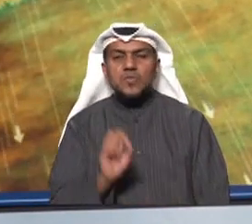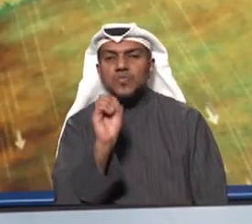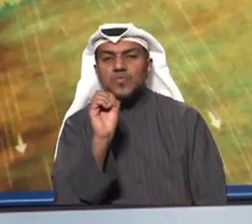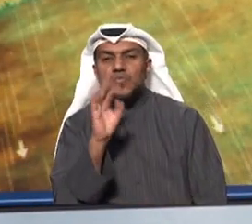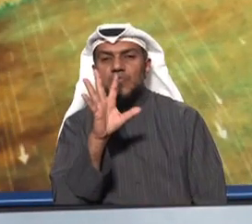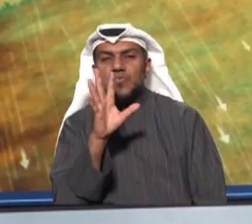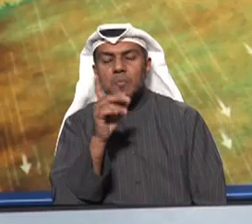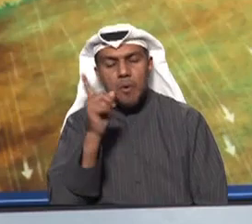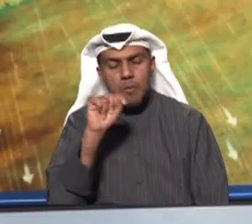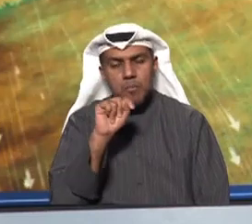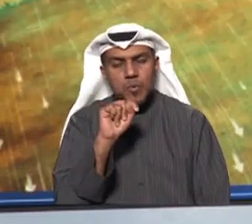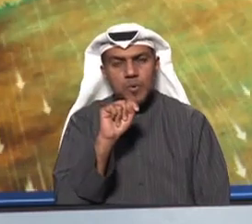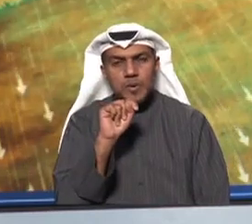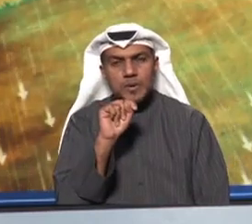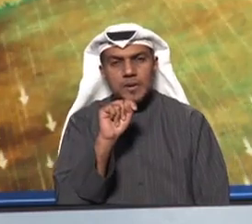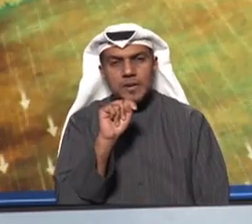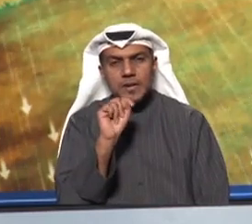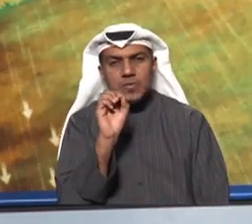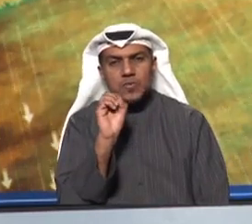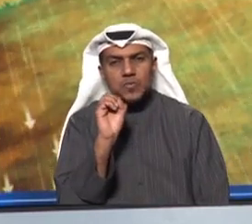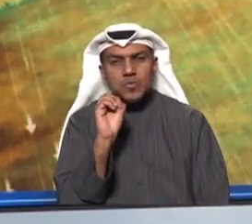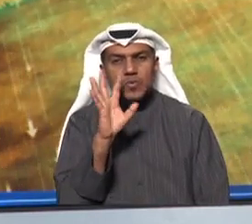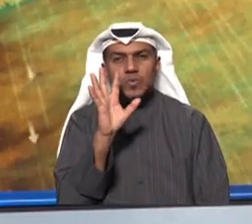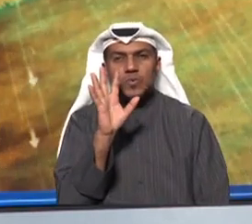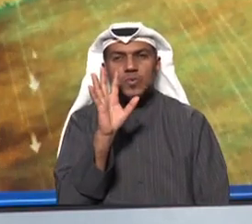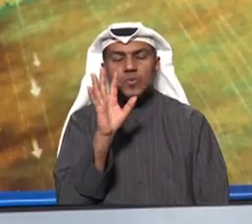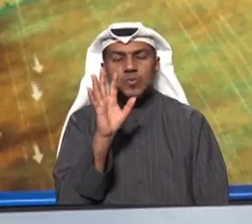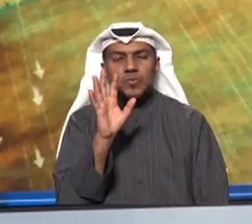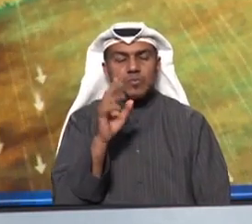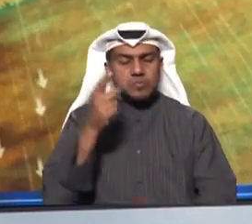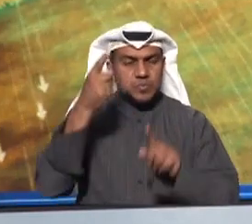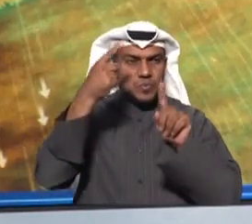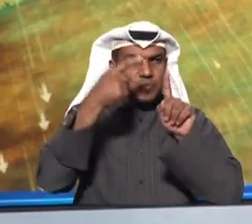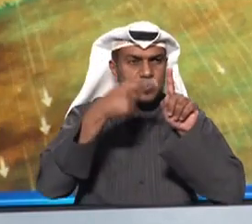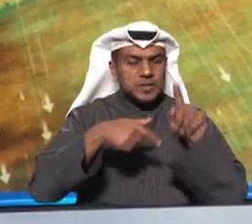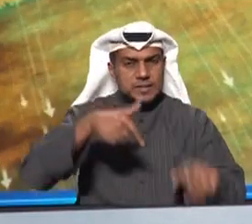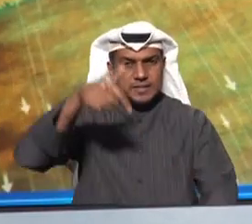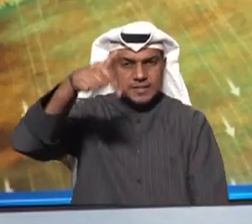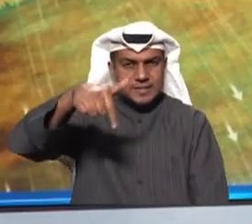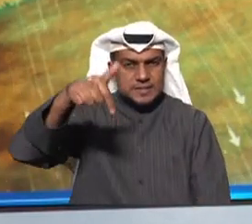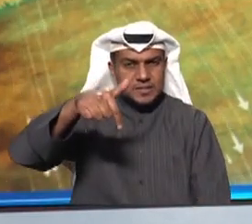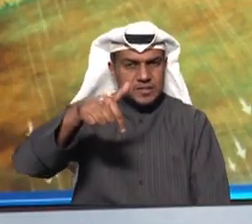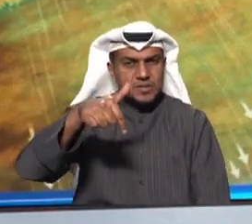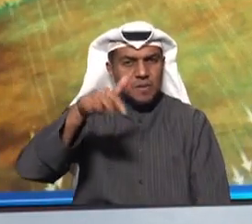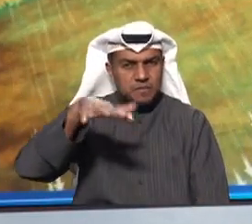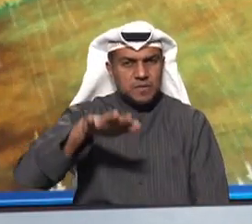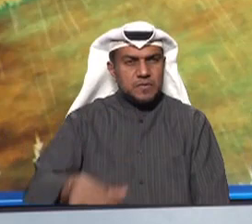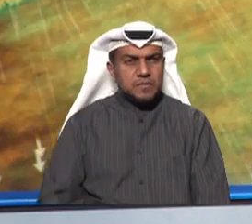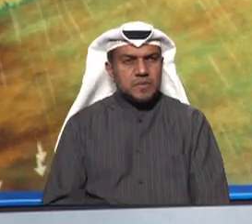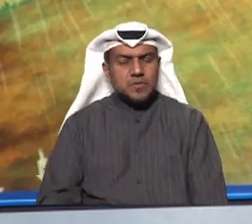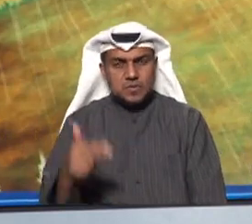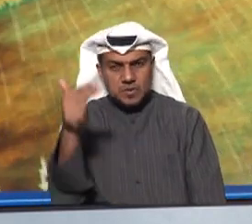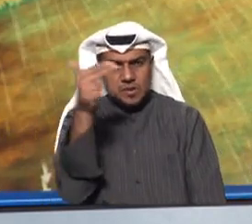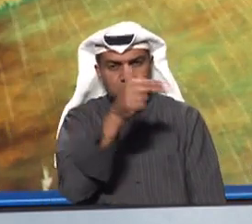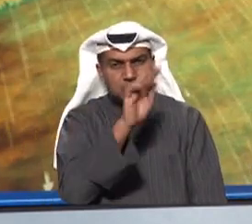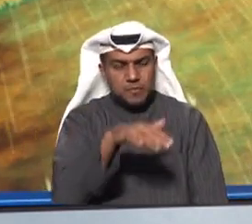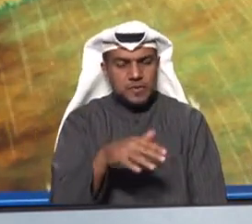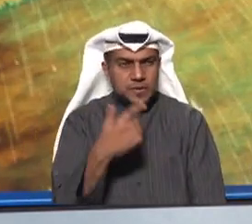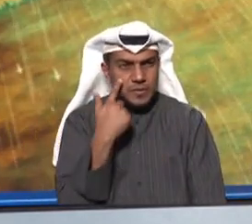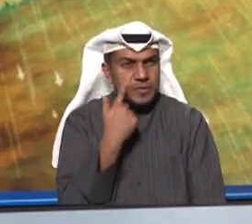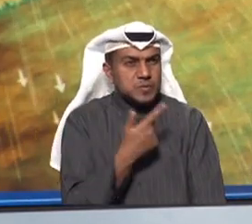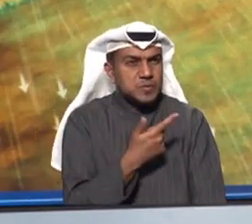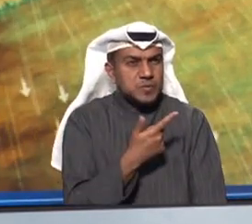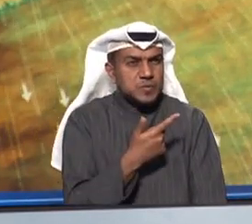الأولى متوقع أن تكون درجات الحرارة الصغرى قد تصل إلى 6 درجات مئوية في منطقتي شقاية والسالمي،